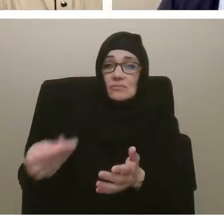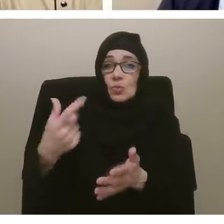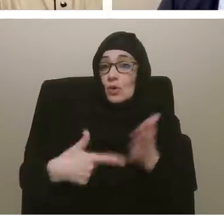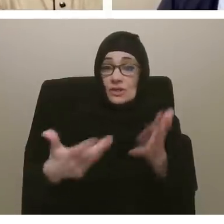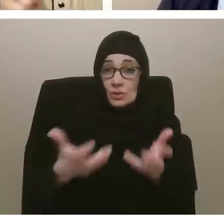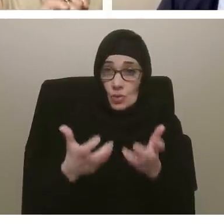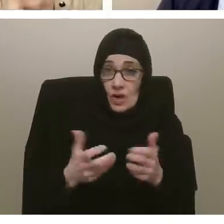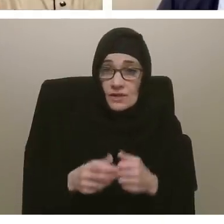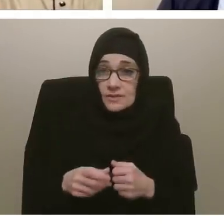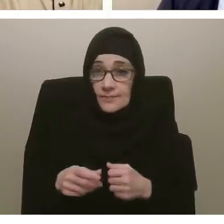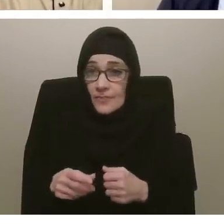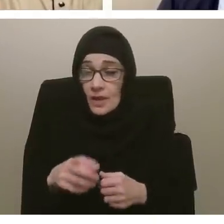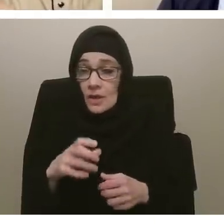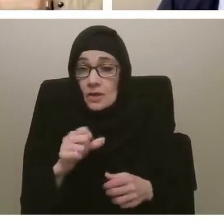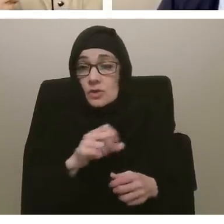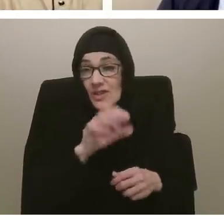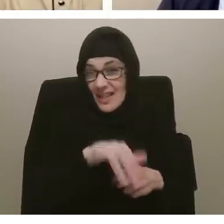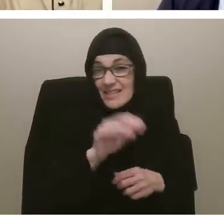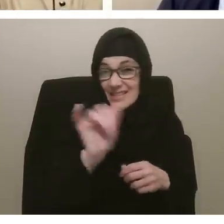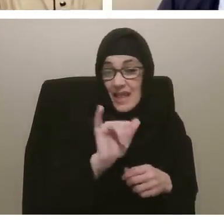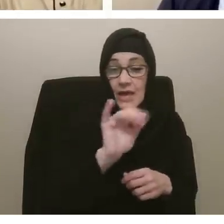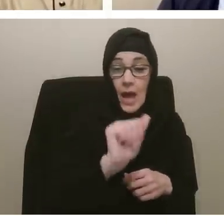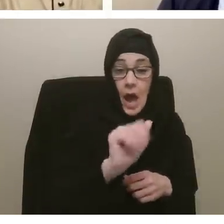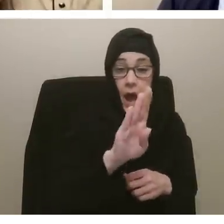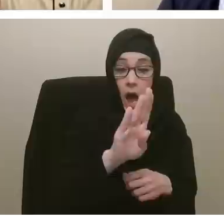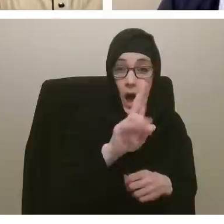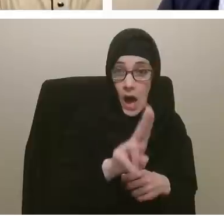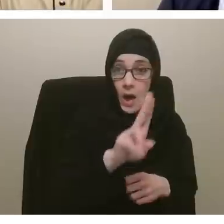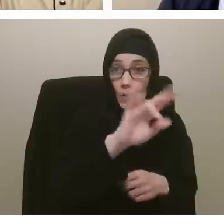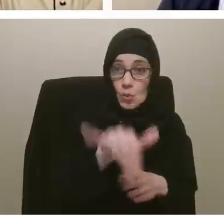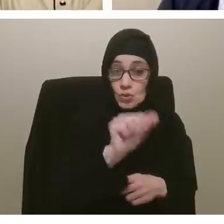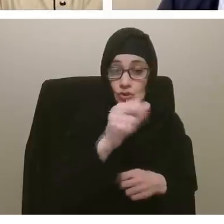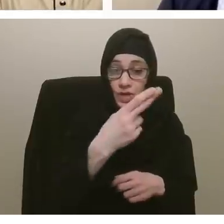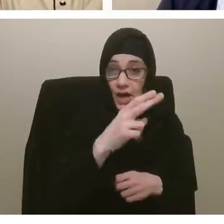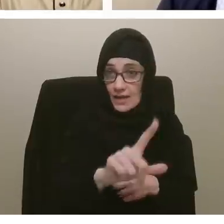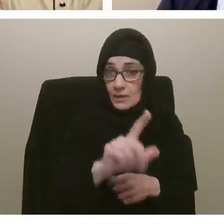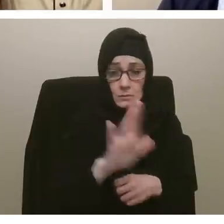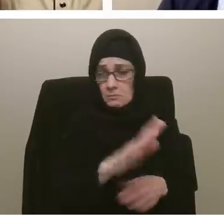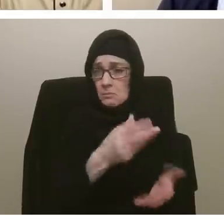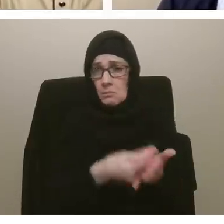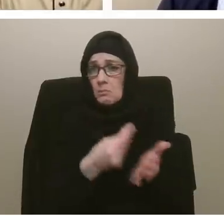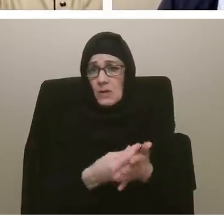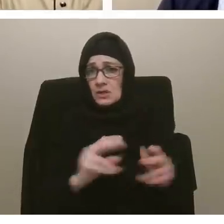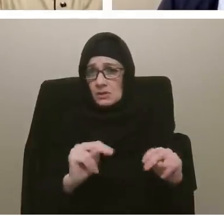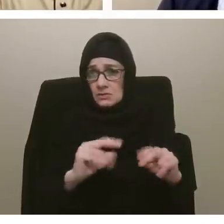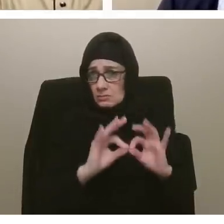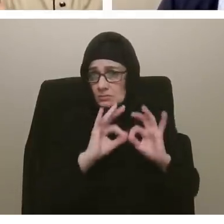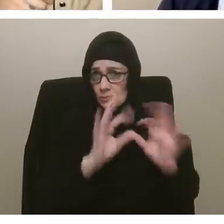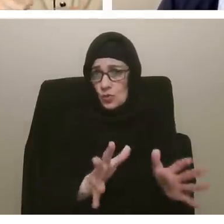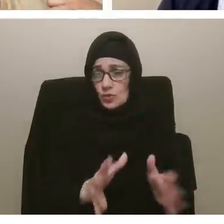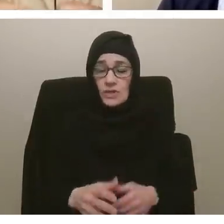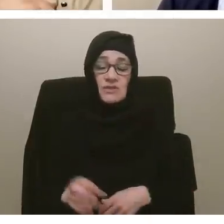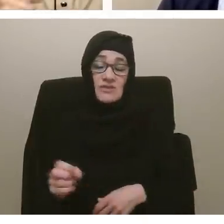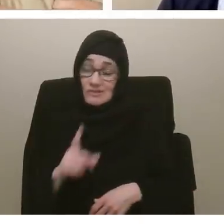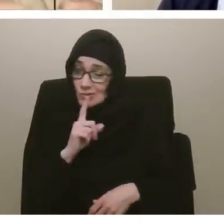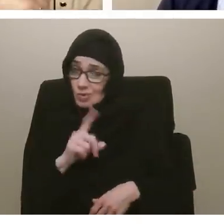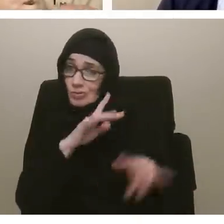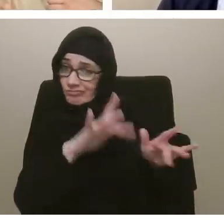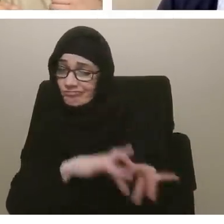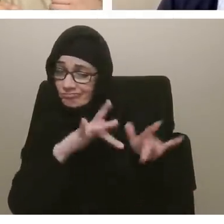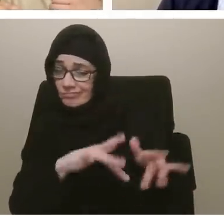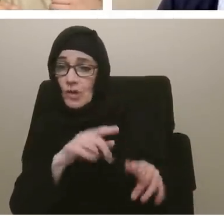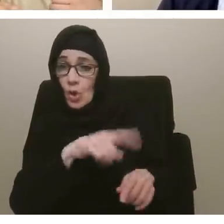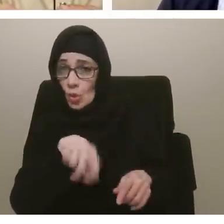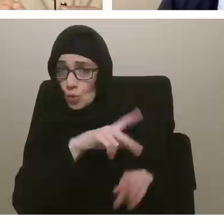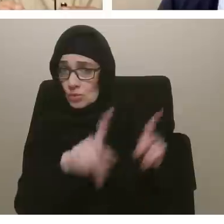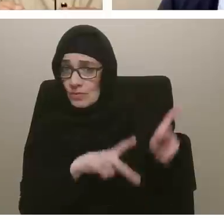Lahabs of the world, the Abu Jahas of the world, their money did them no good. وَيْنٌ لِكُلِّ هُمَزَةٍ لُمَزَةٍ. Woe to those people who thought that they could get